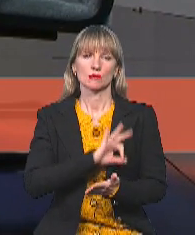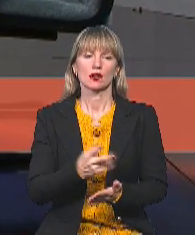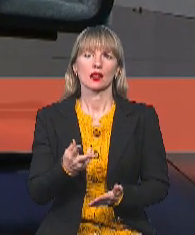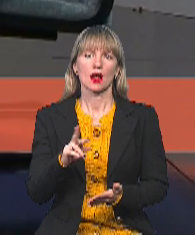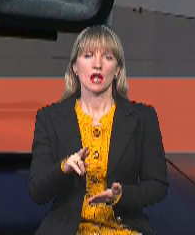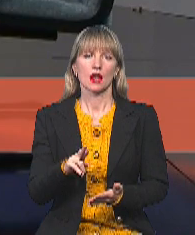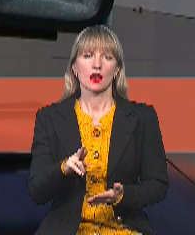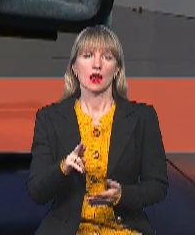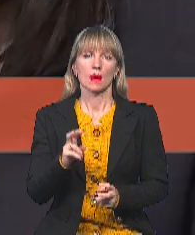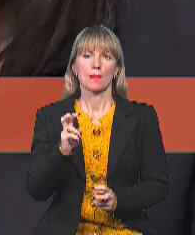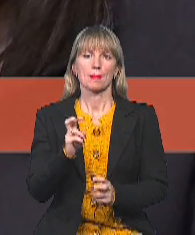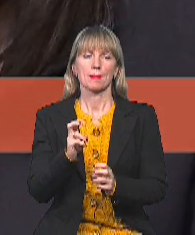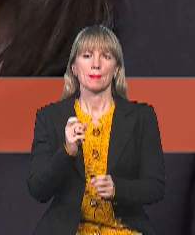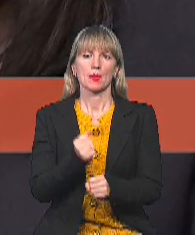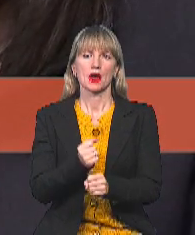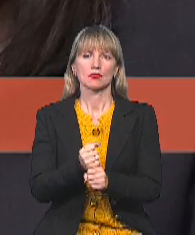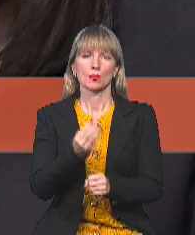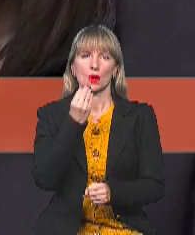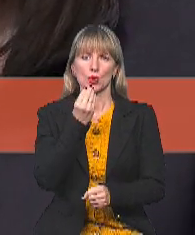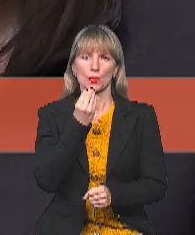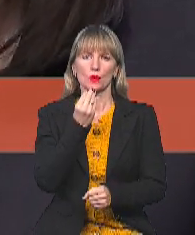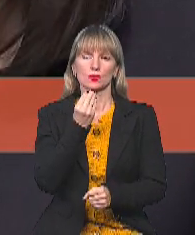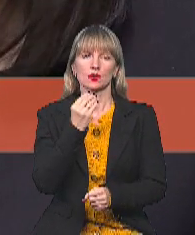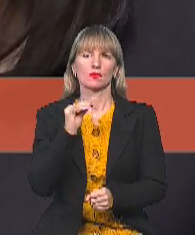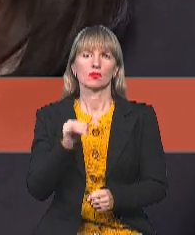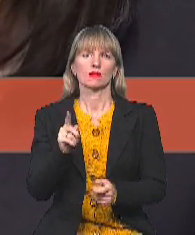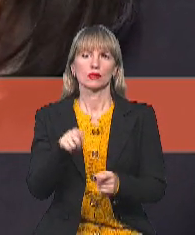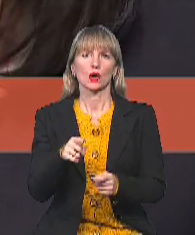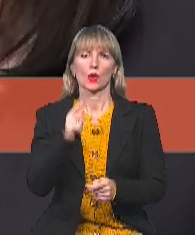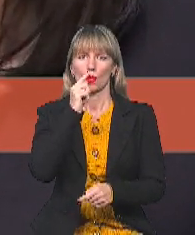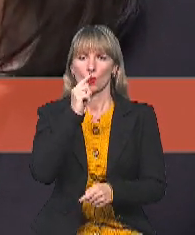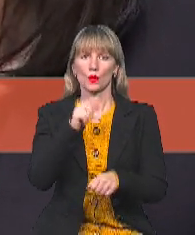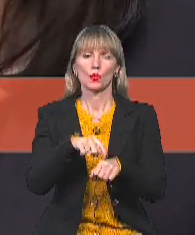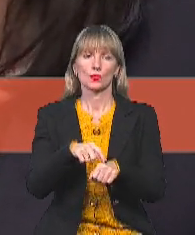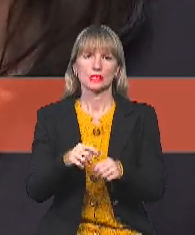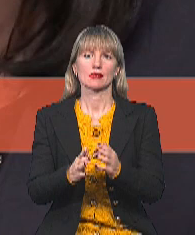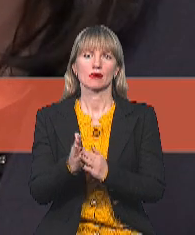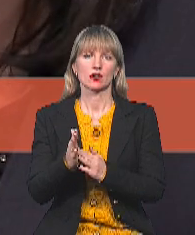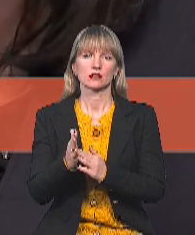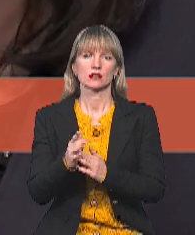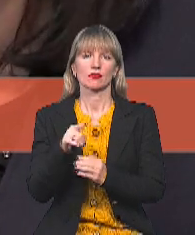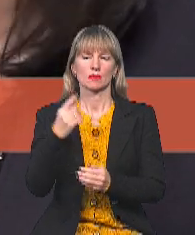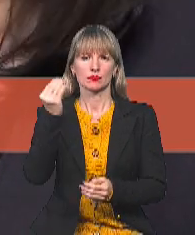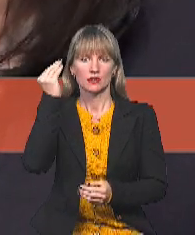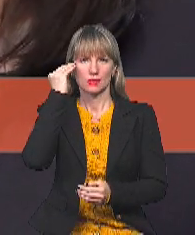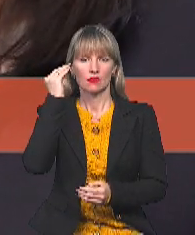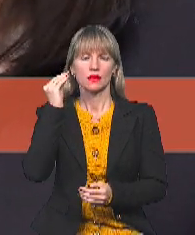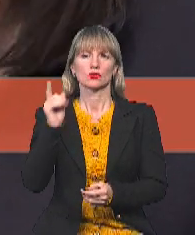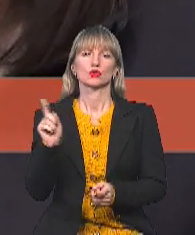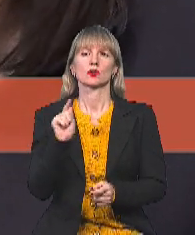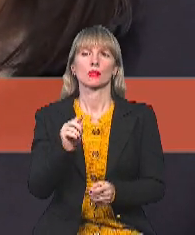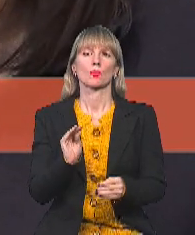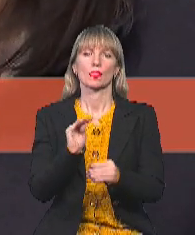для производства продуктов, а в том числе и той же курицы, да, выращивания. Вы же представляете,